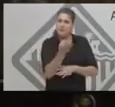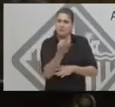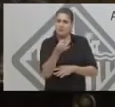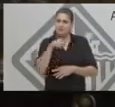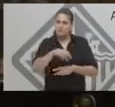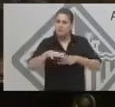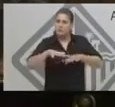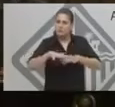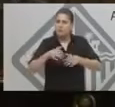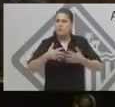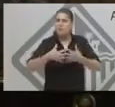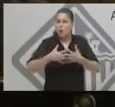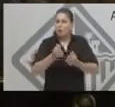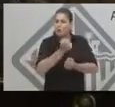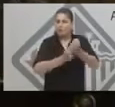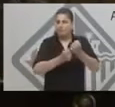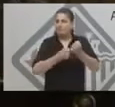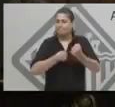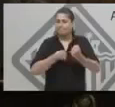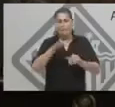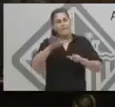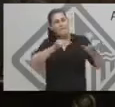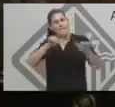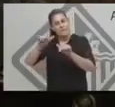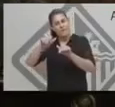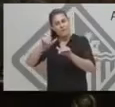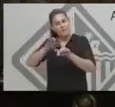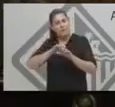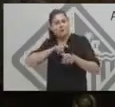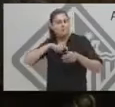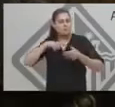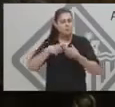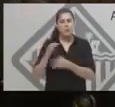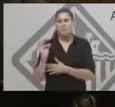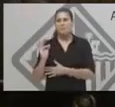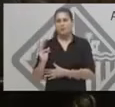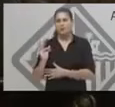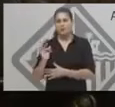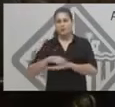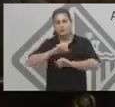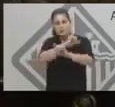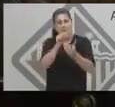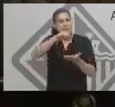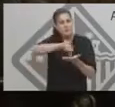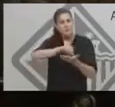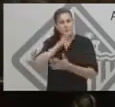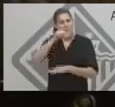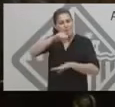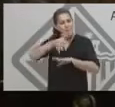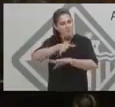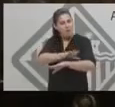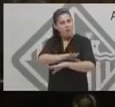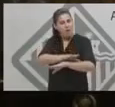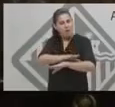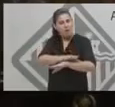econòmics, els convido a participar de forma constructiva en el model de ciutat, perquè aquesta Palma ens ha de